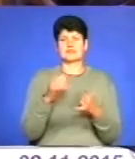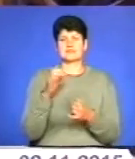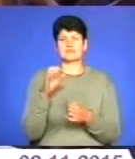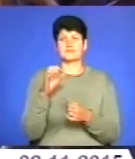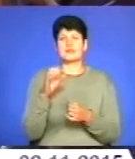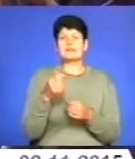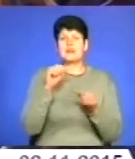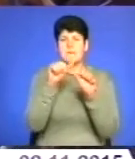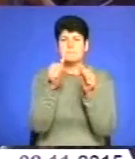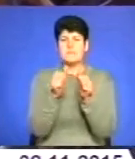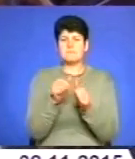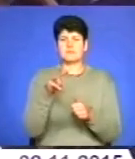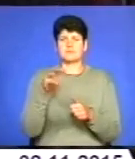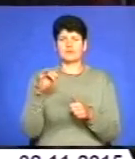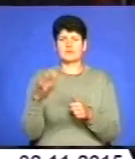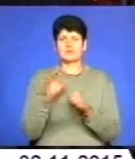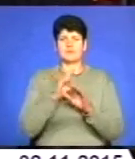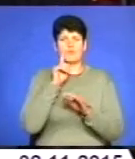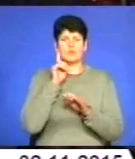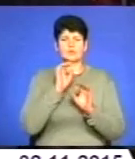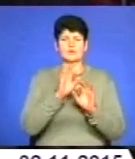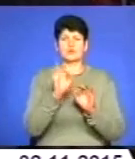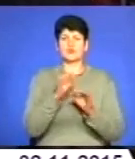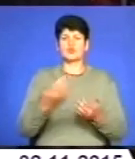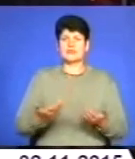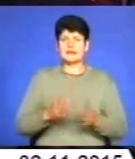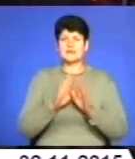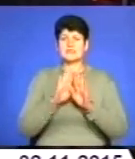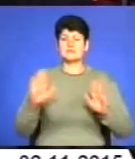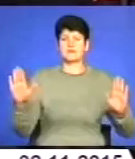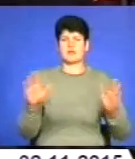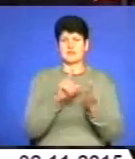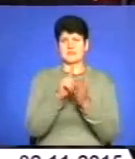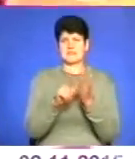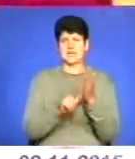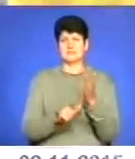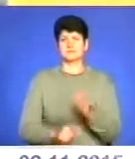Біля пам'ятника митрополиту молодь розповідала про його життя та співала духовних пісень.